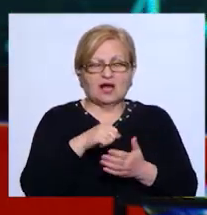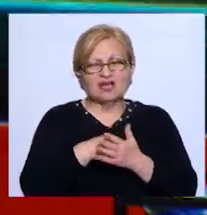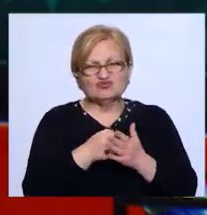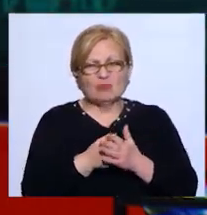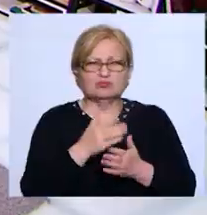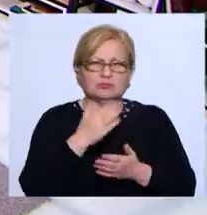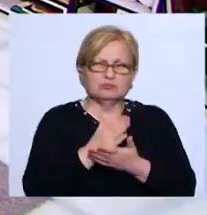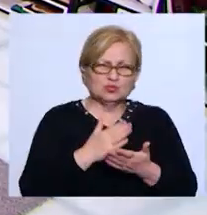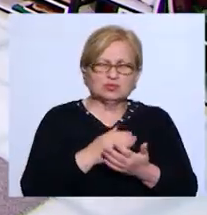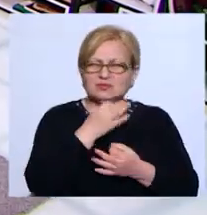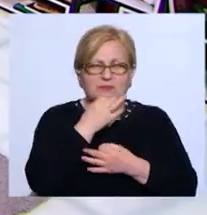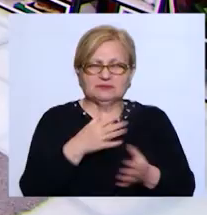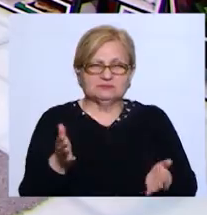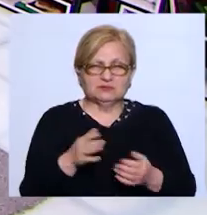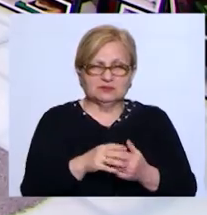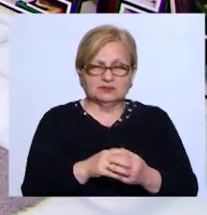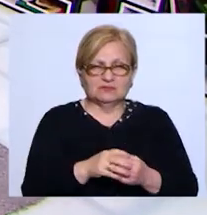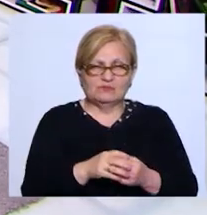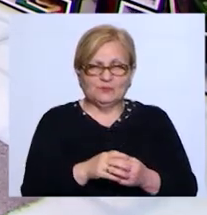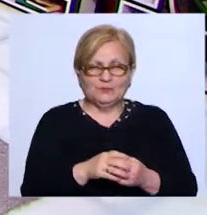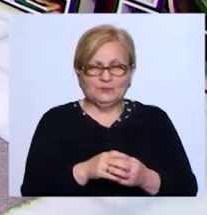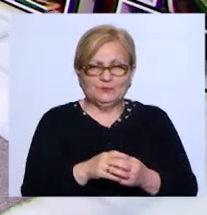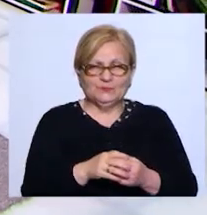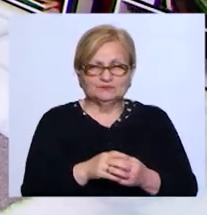თუ რაღაცა, რაღაცის, არა აქვს მნიშვნელობა რა სჭრით.